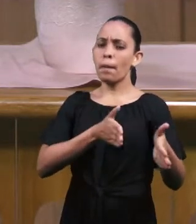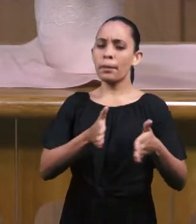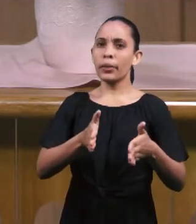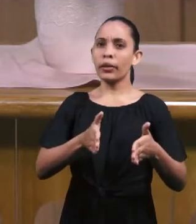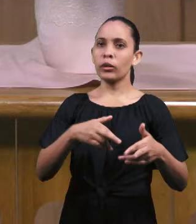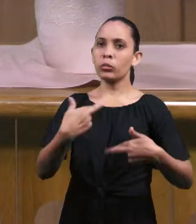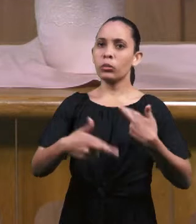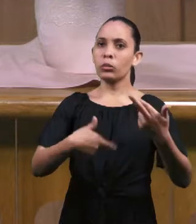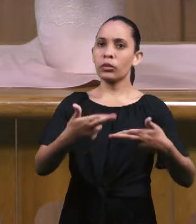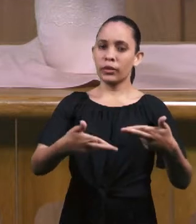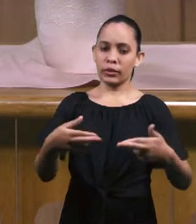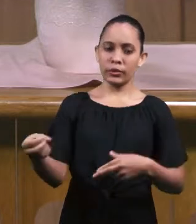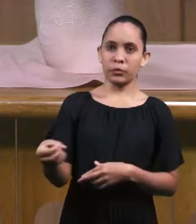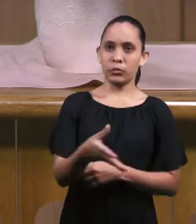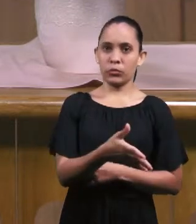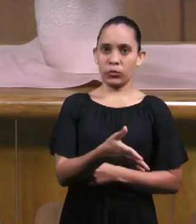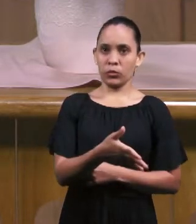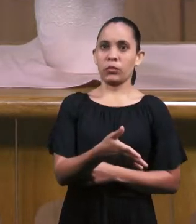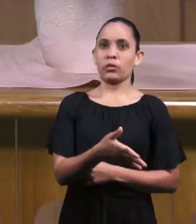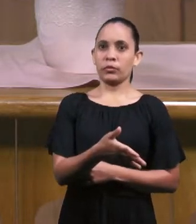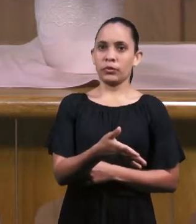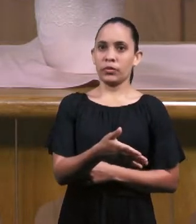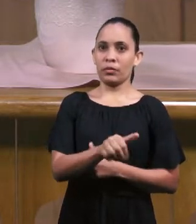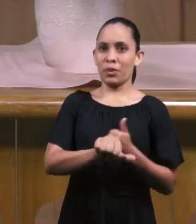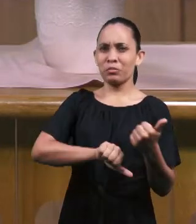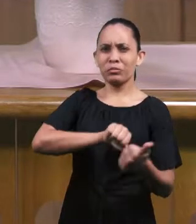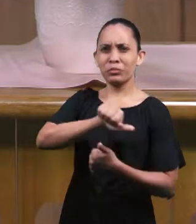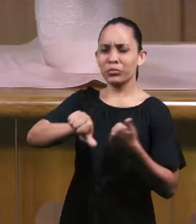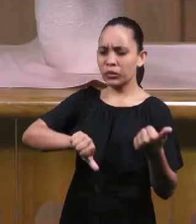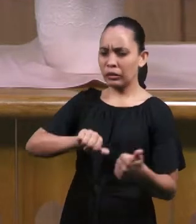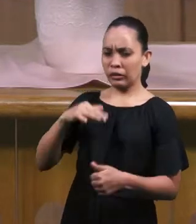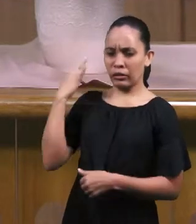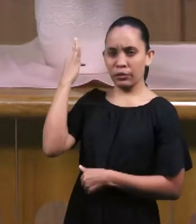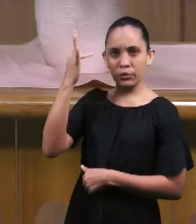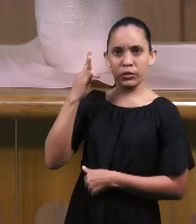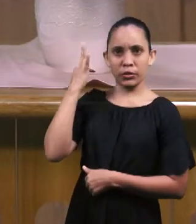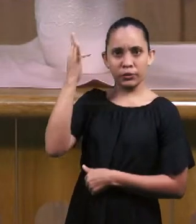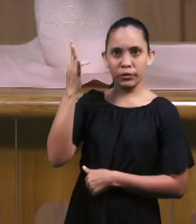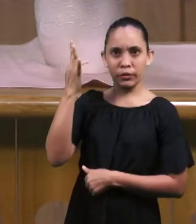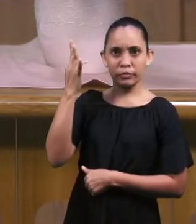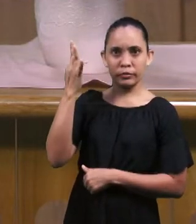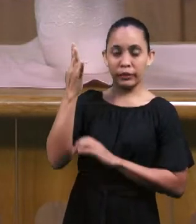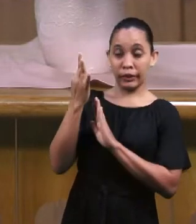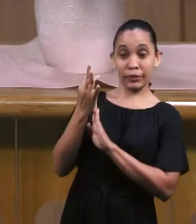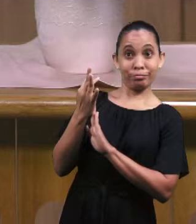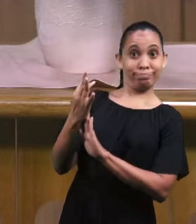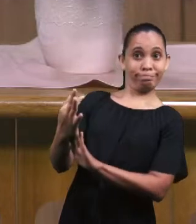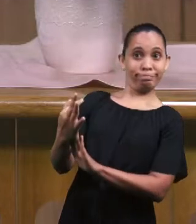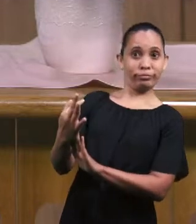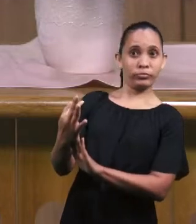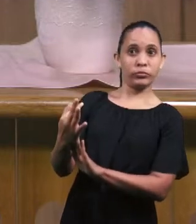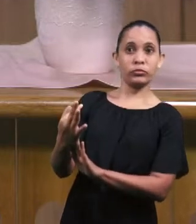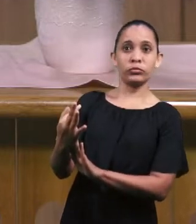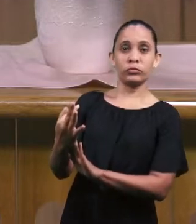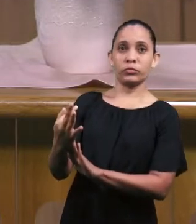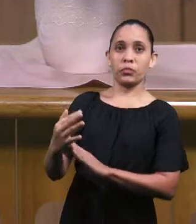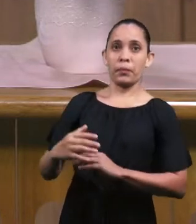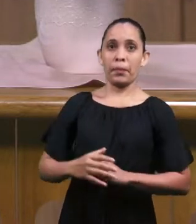Donc, nous retrouvons la propre philosophie, elle change. Elle laisse la philosophie